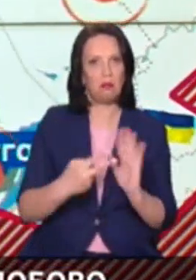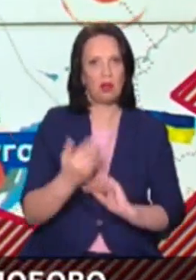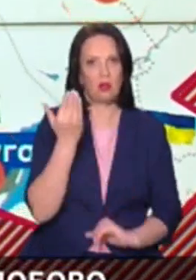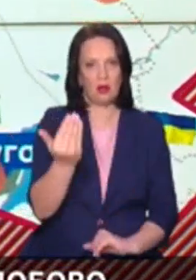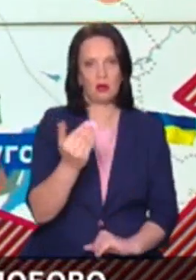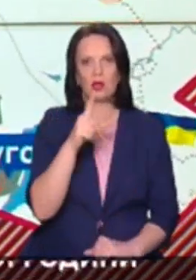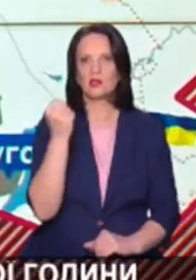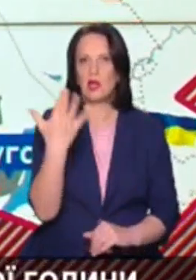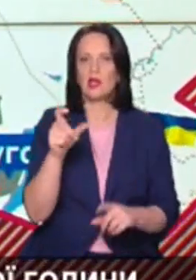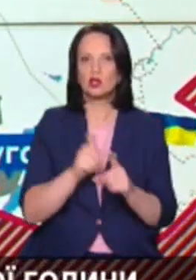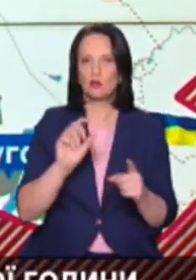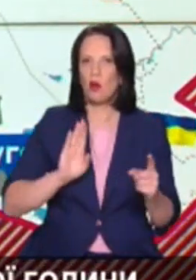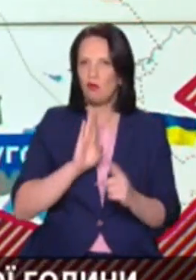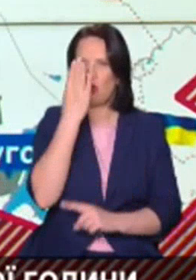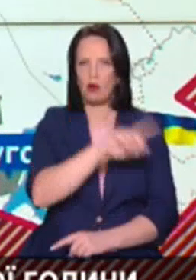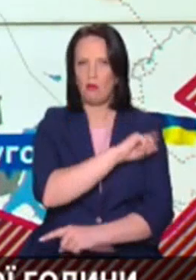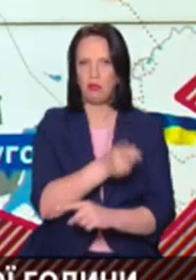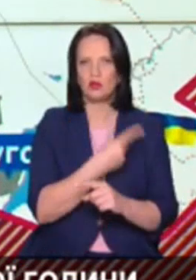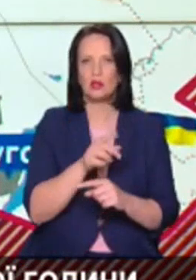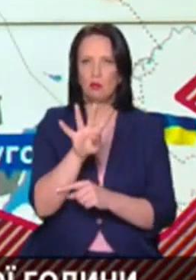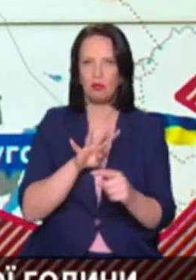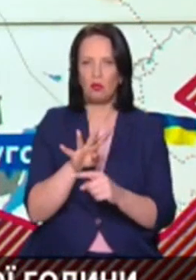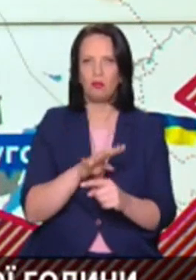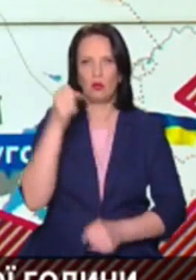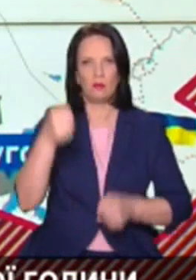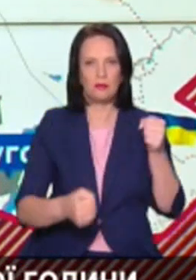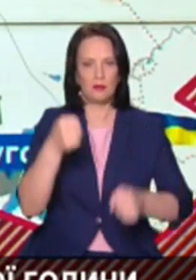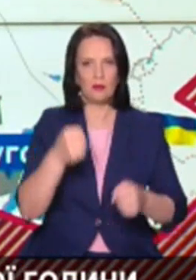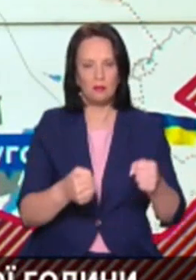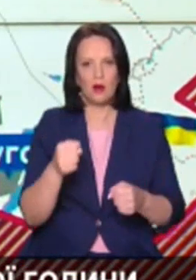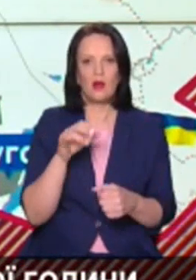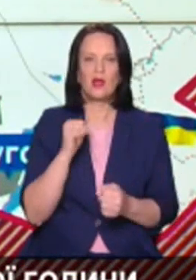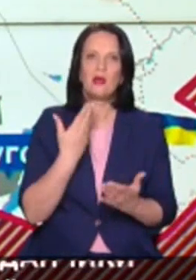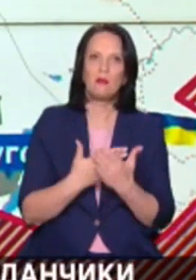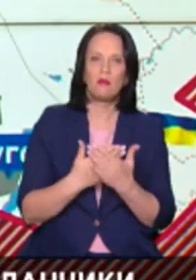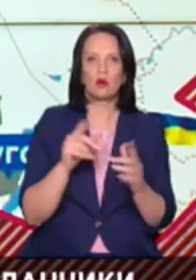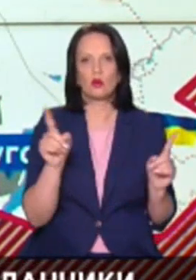словами, ворог посилив ракетні та артилерійські обстріли західніше Бахмута, ймовірно, аби